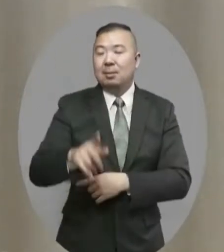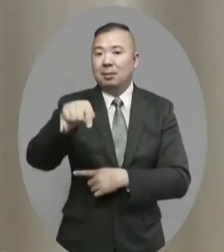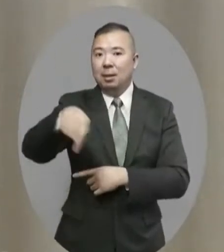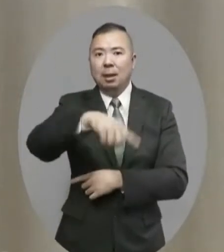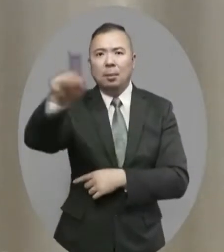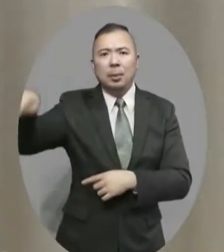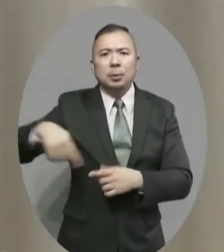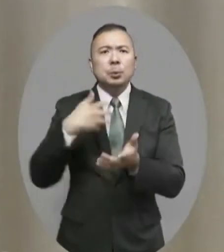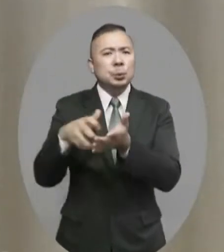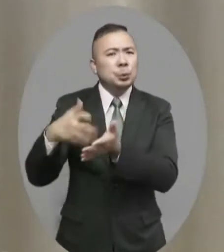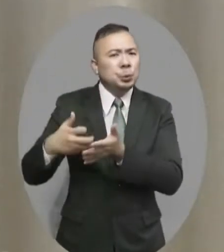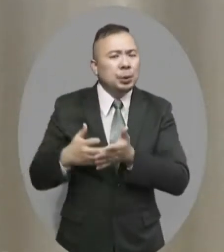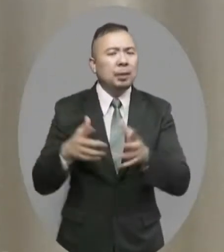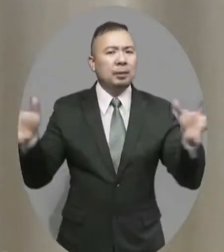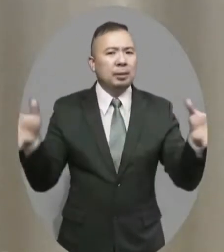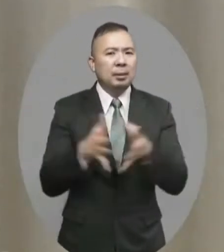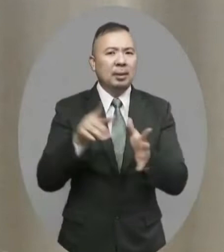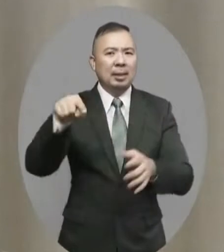有